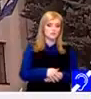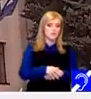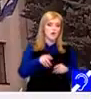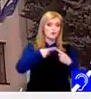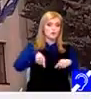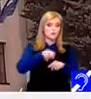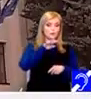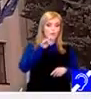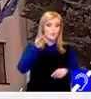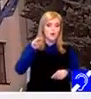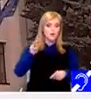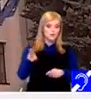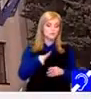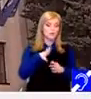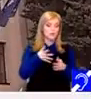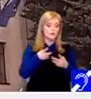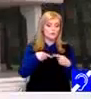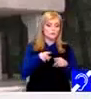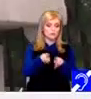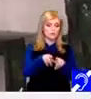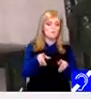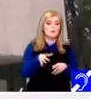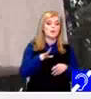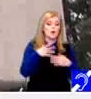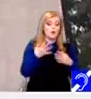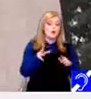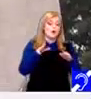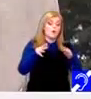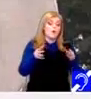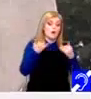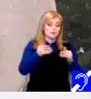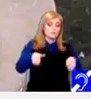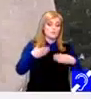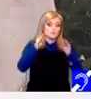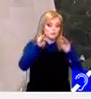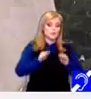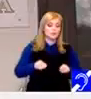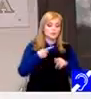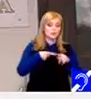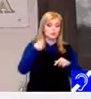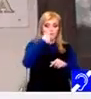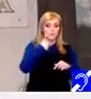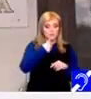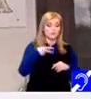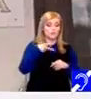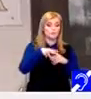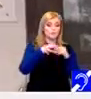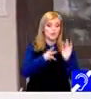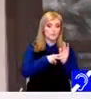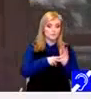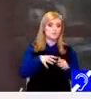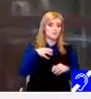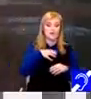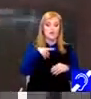a monitorizat transparența activității administrației publice locale pentru a doua jumătate a anului 2017 și a stabilit că autoritățile nu dau